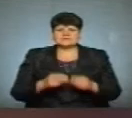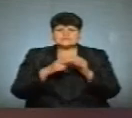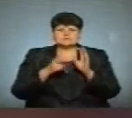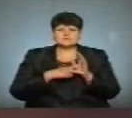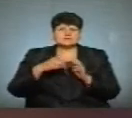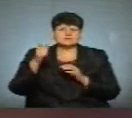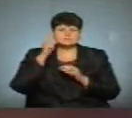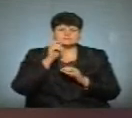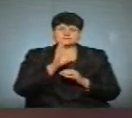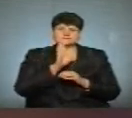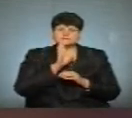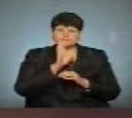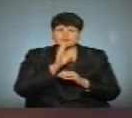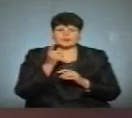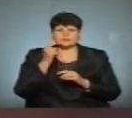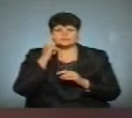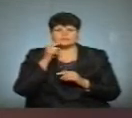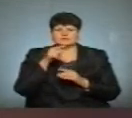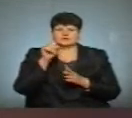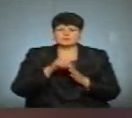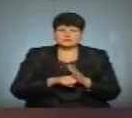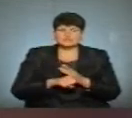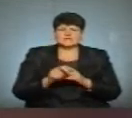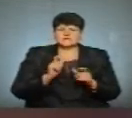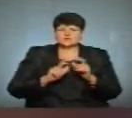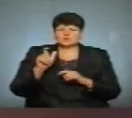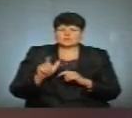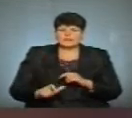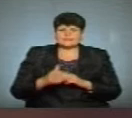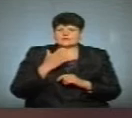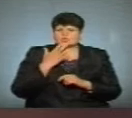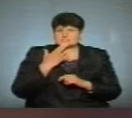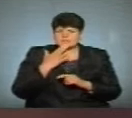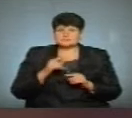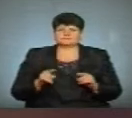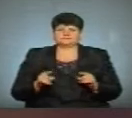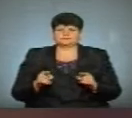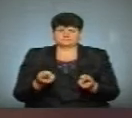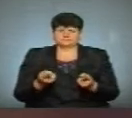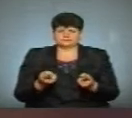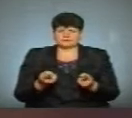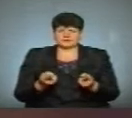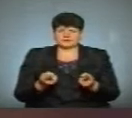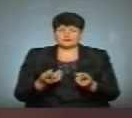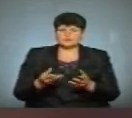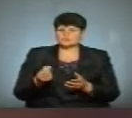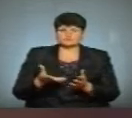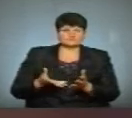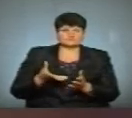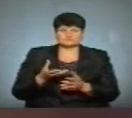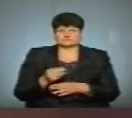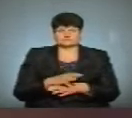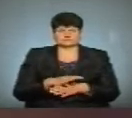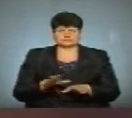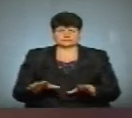Сімнадцятирічна тернополянка, яку підозрюють у вбивстві студента-іноземця, під вартою у слідчому ізоляторі. Застави за неї не